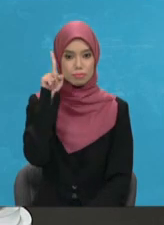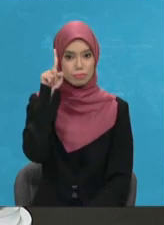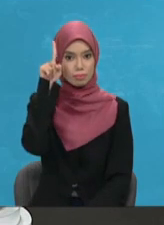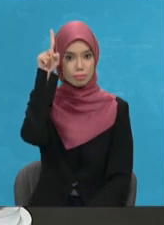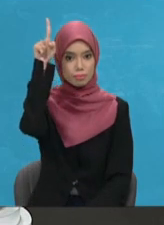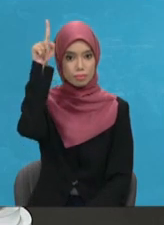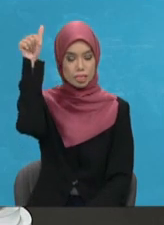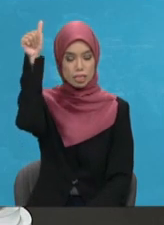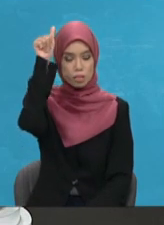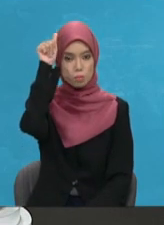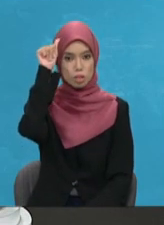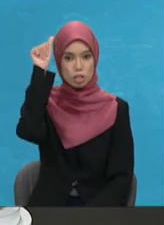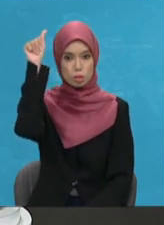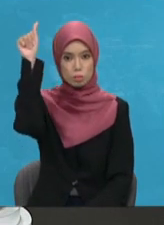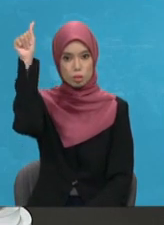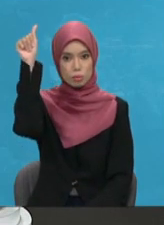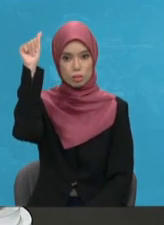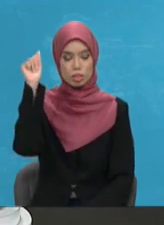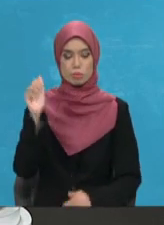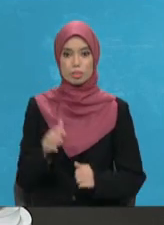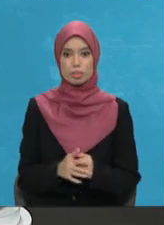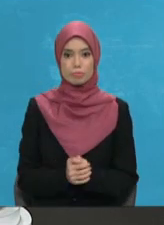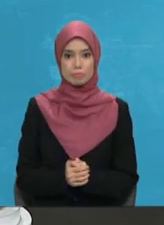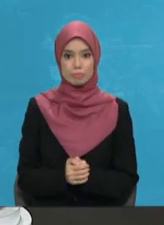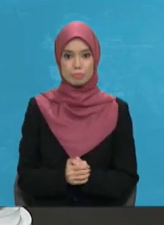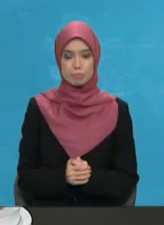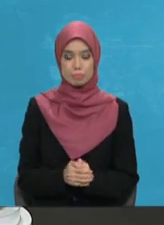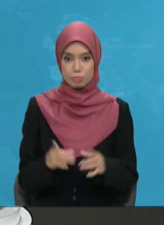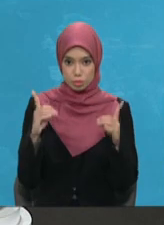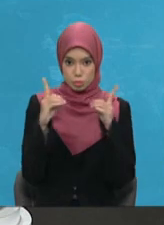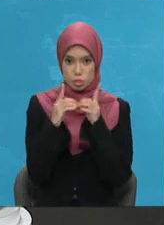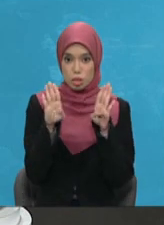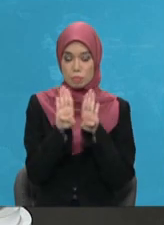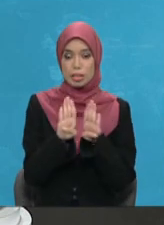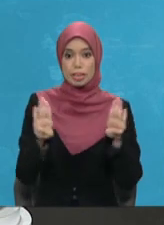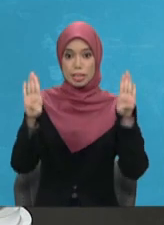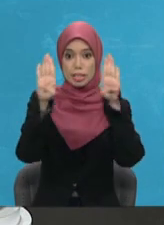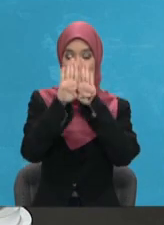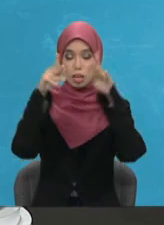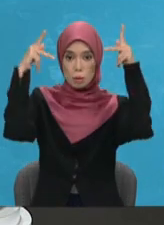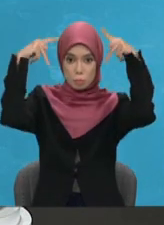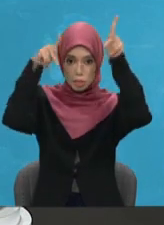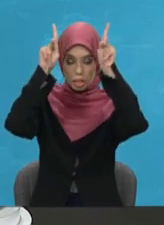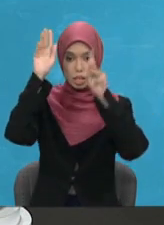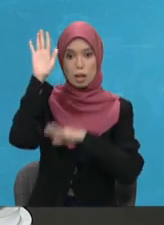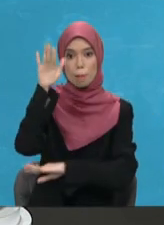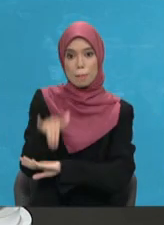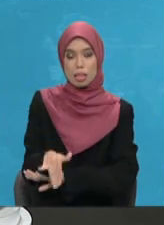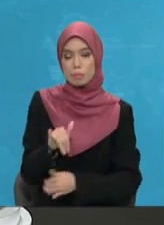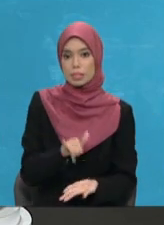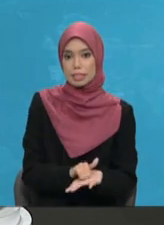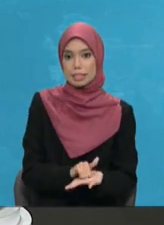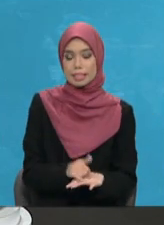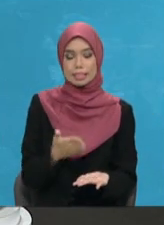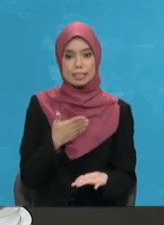Bismillahirohmanirohim Assalamualaikum warahmatullahi wabarakatuh Malam ini saya shovel bakriend